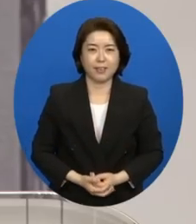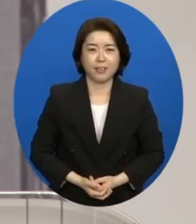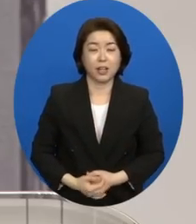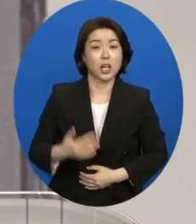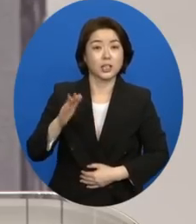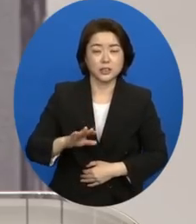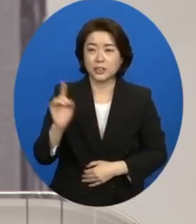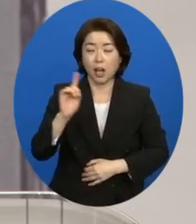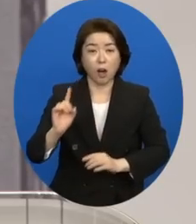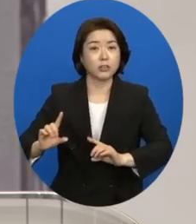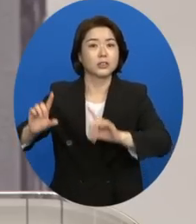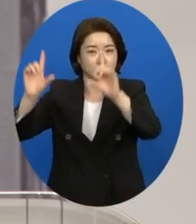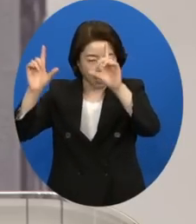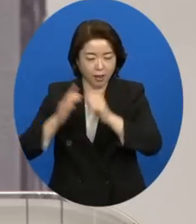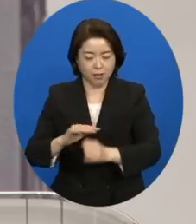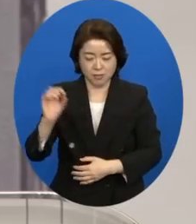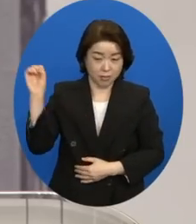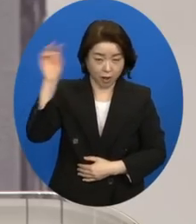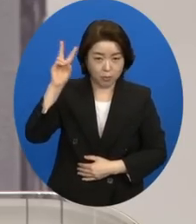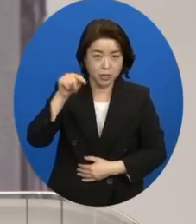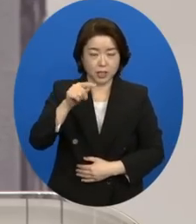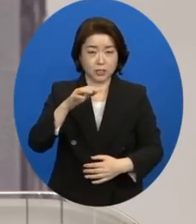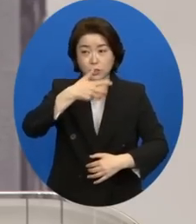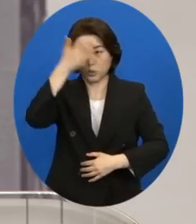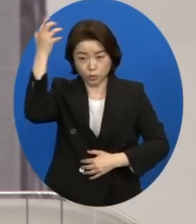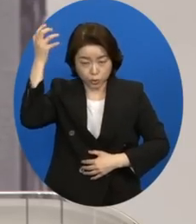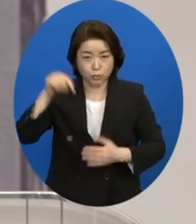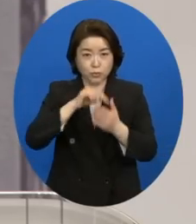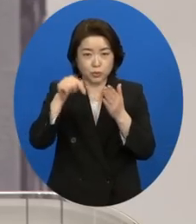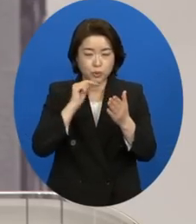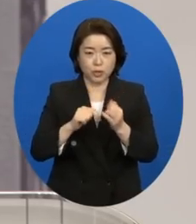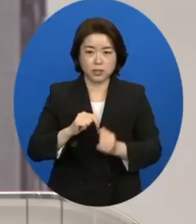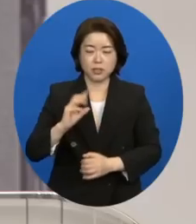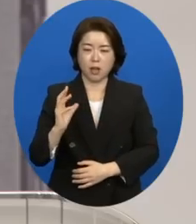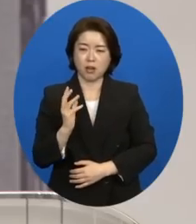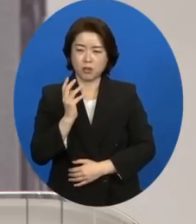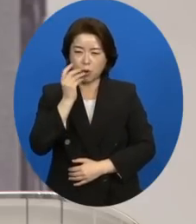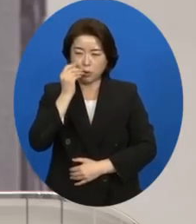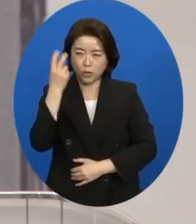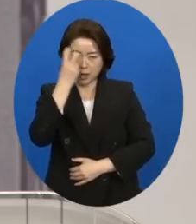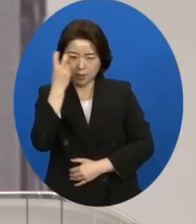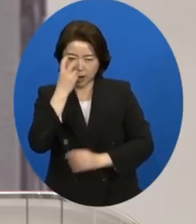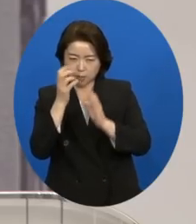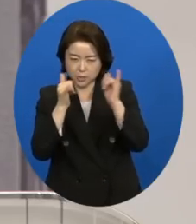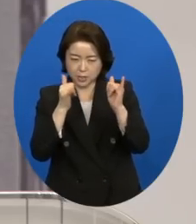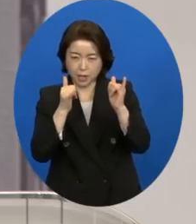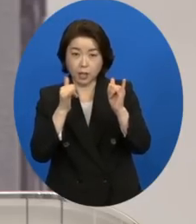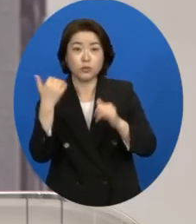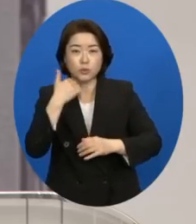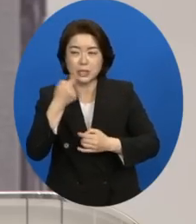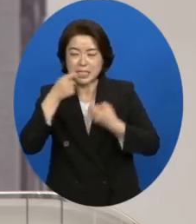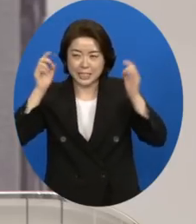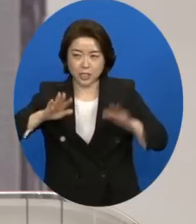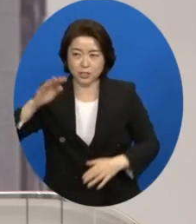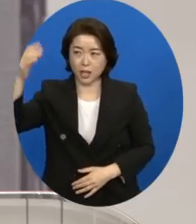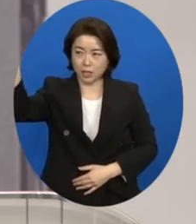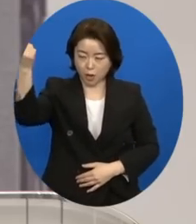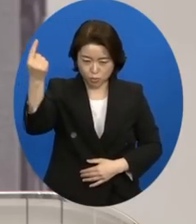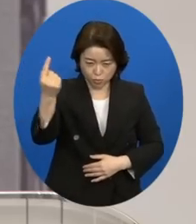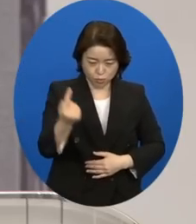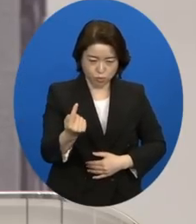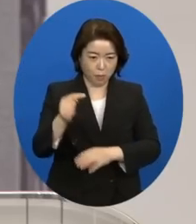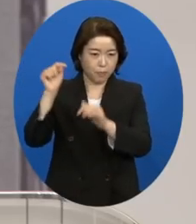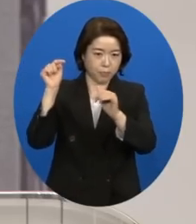그런데 어느 날 갑자기 그 꿈의 거룩한 감시 아마 천사 있죠 내려오더니 이런 명령이